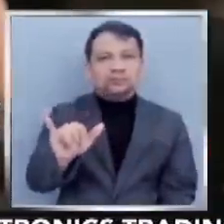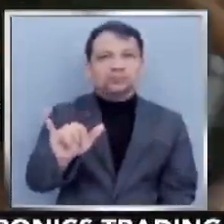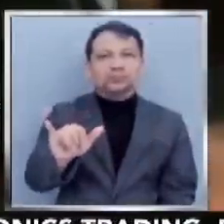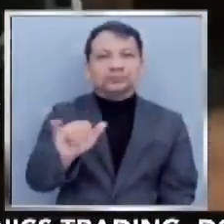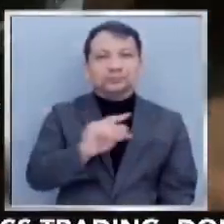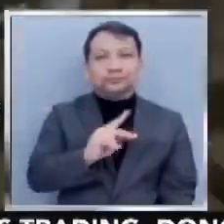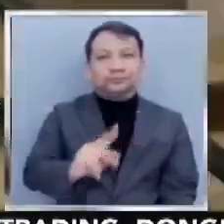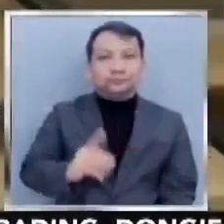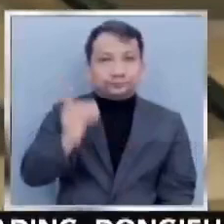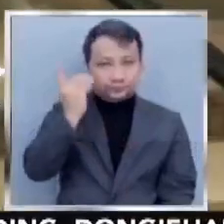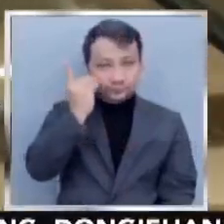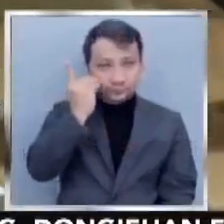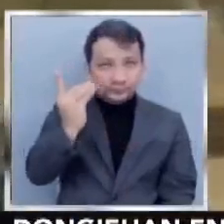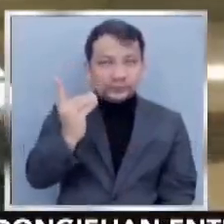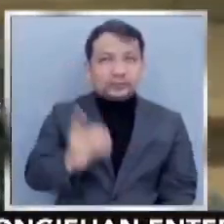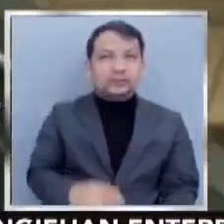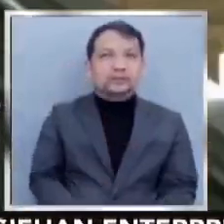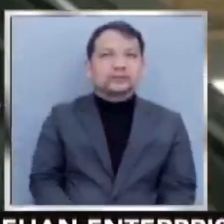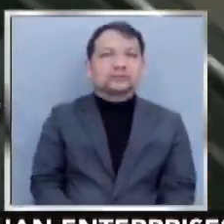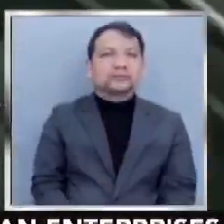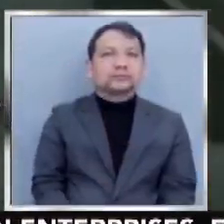Dong Dantes.